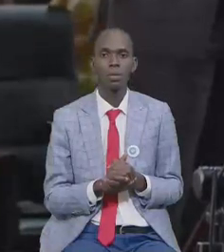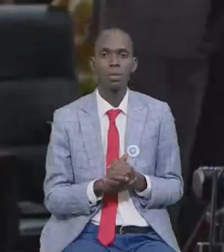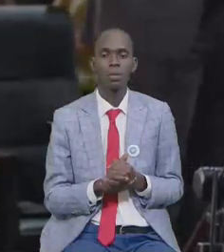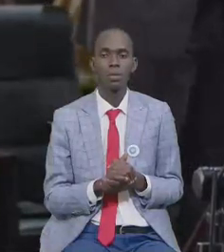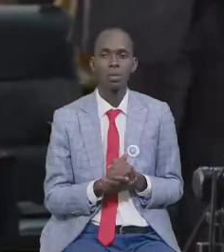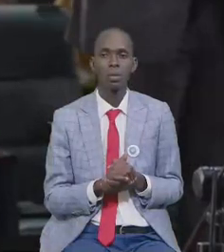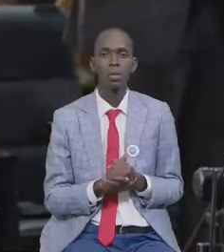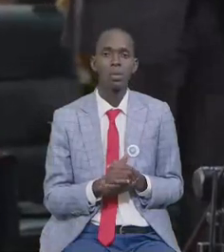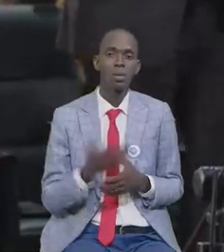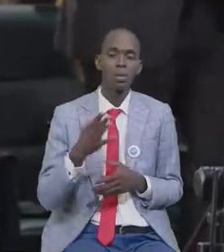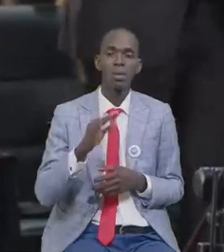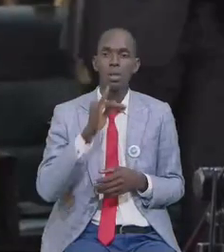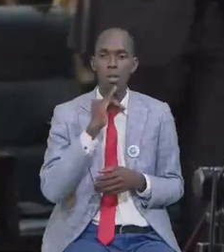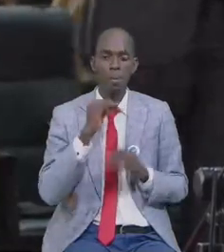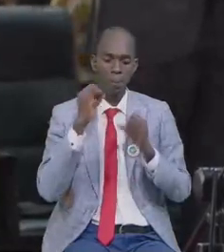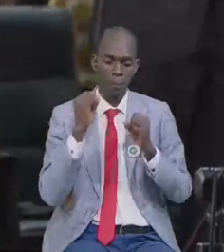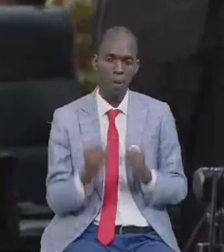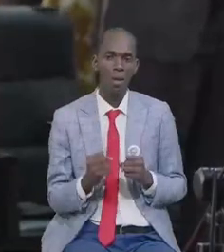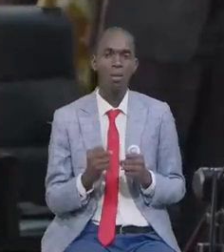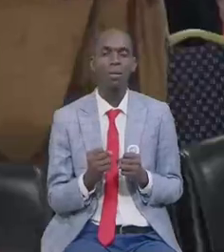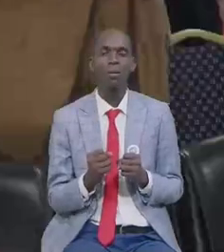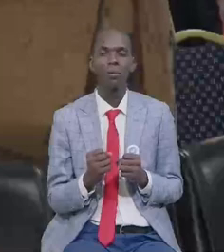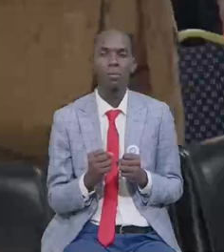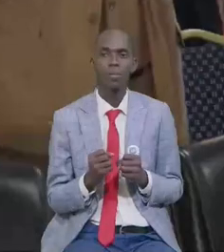Il y a la puissance.